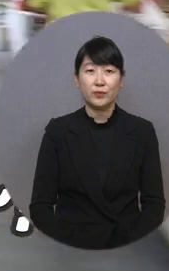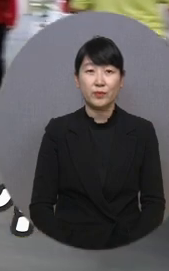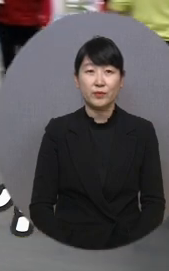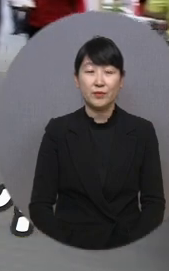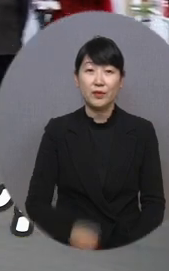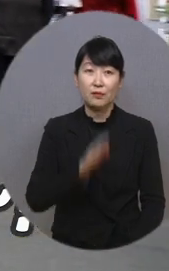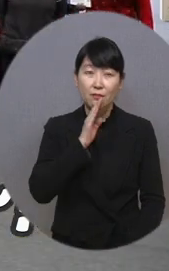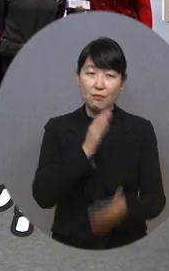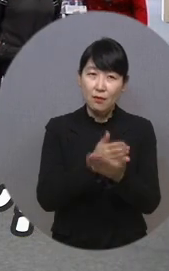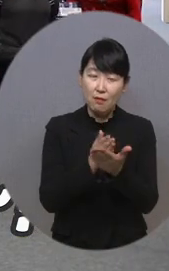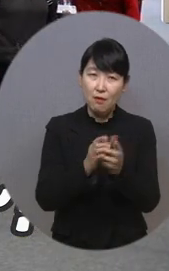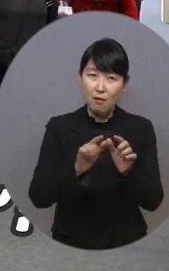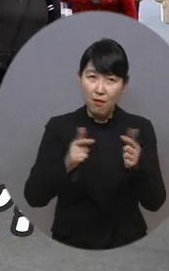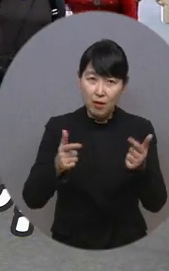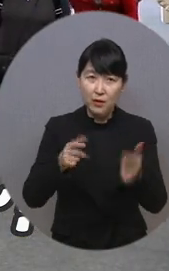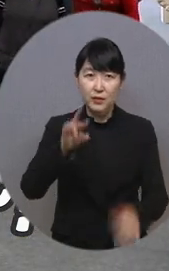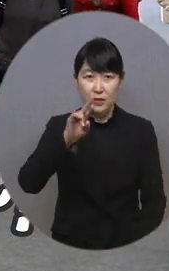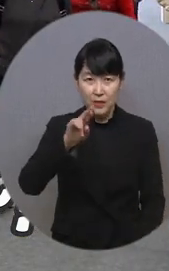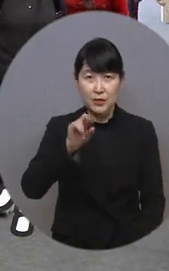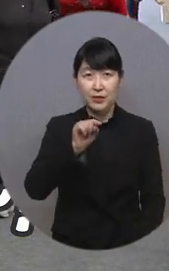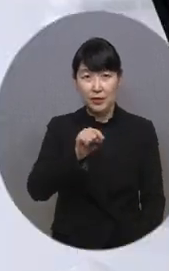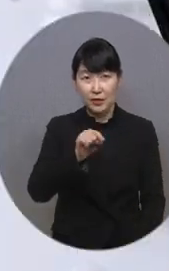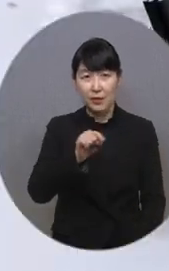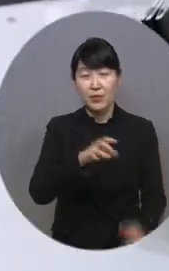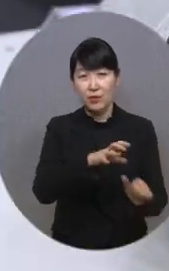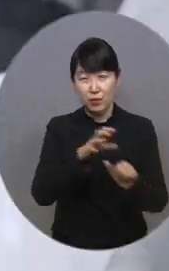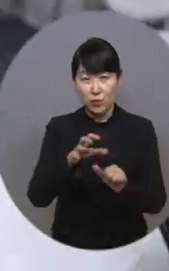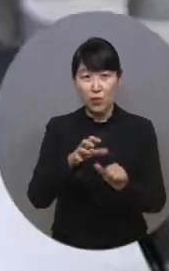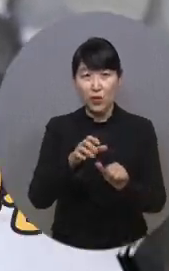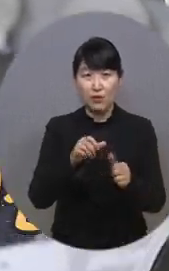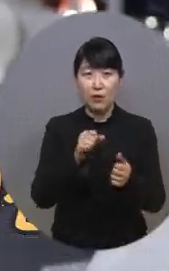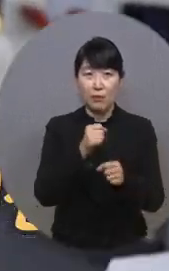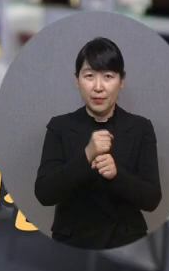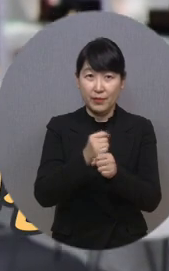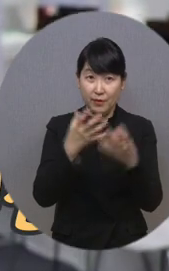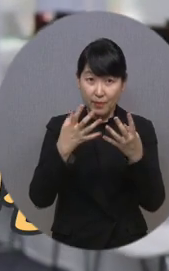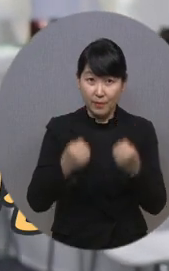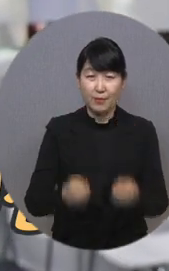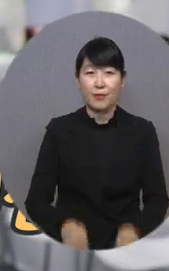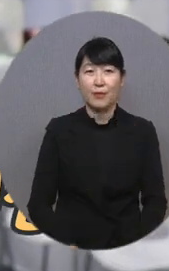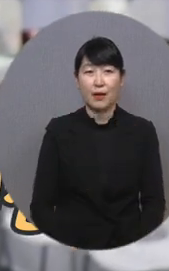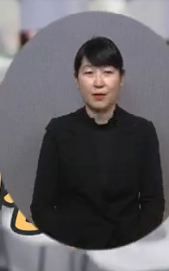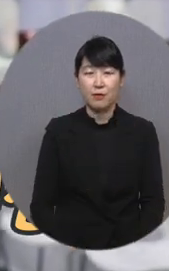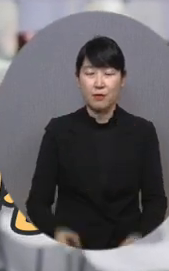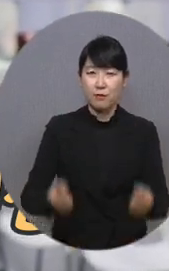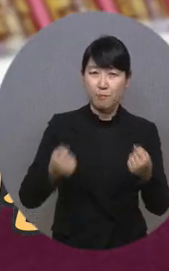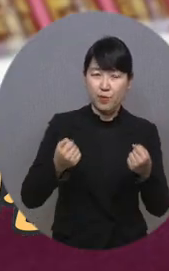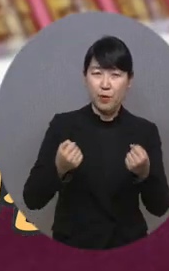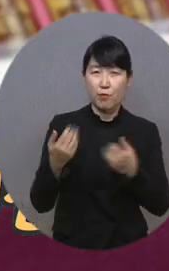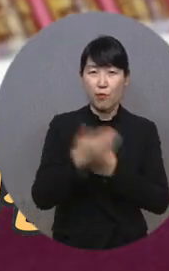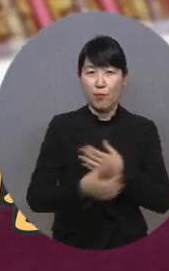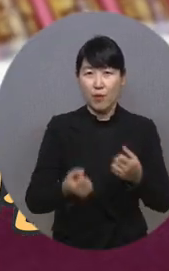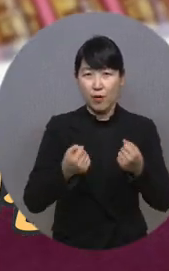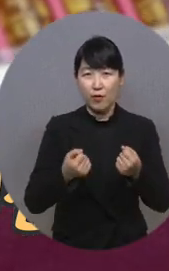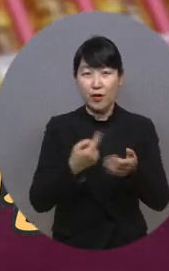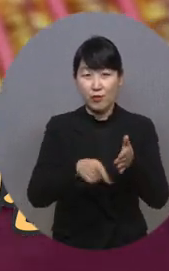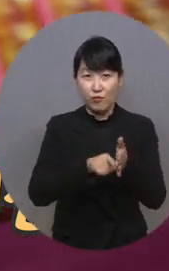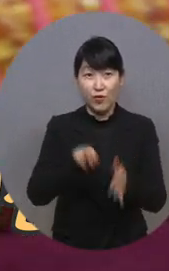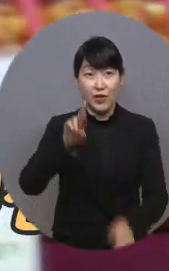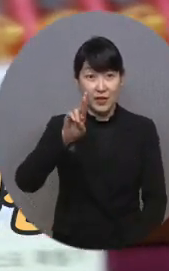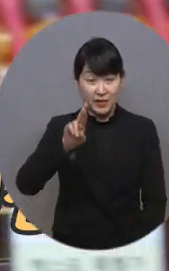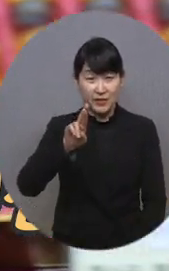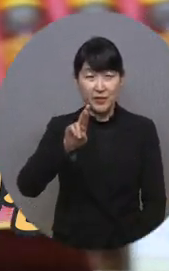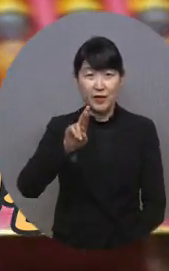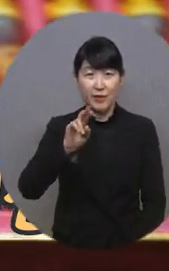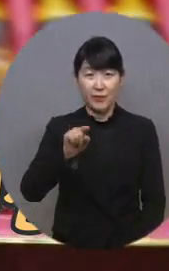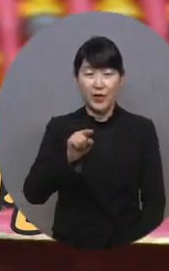정말 다양한 인삼 관련 상품들이 가득했습니다. 원기회복과 신체 기능 강화에 좋은 인삼, 다양한